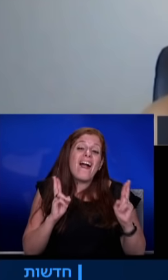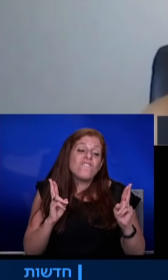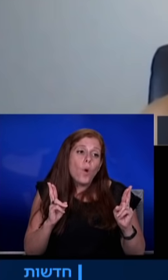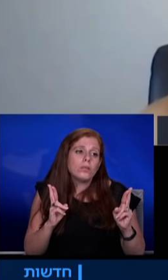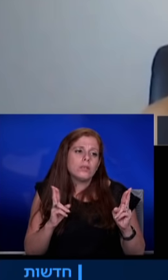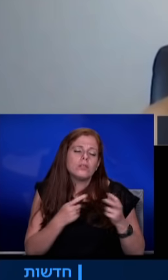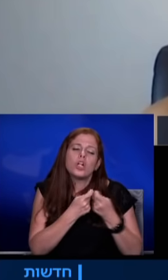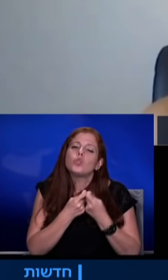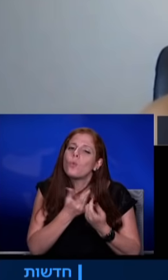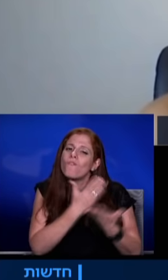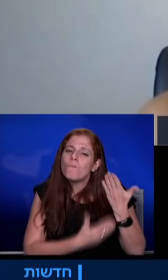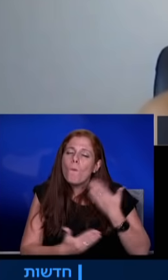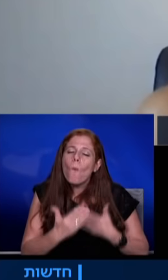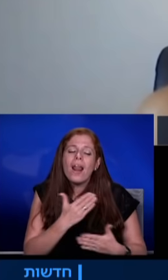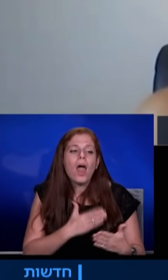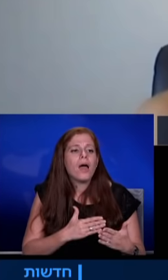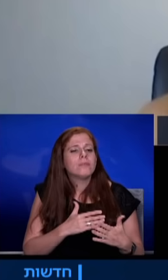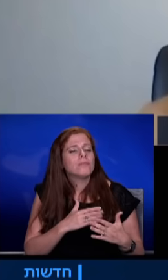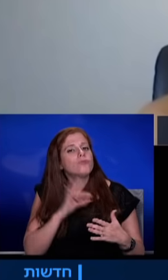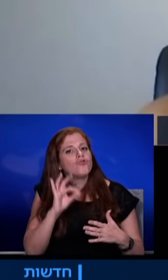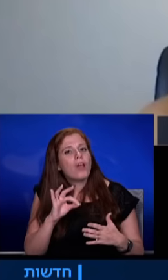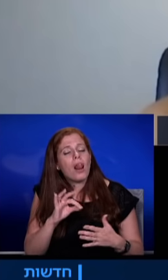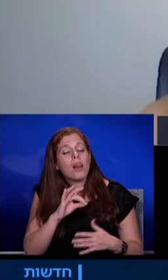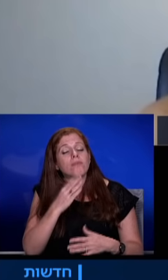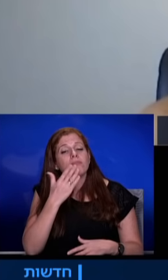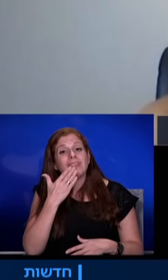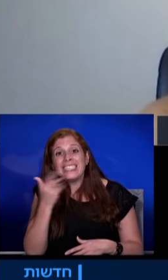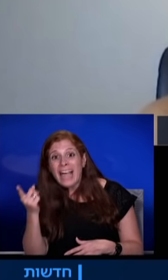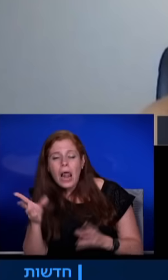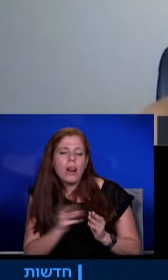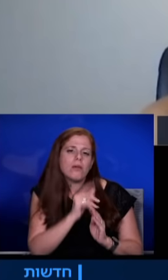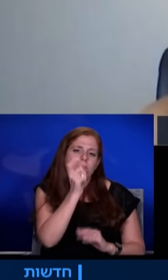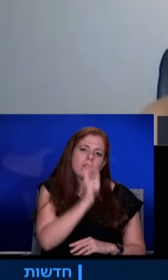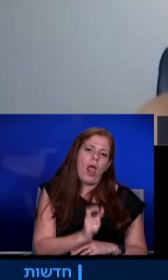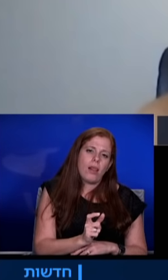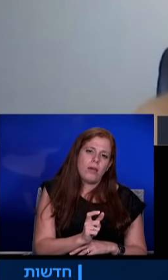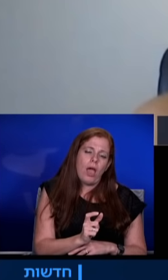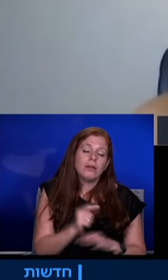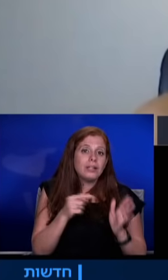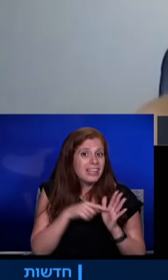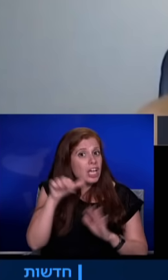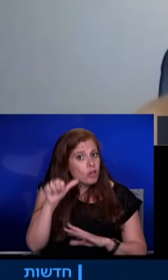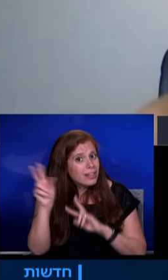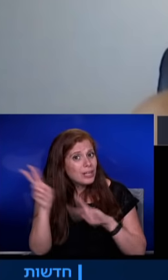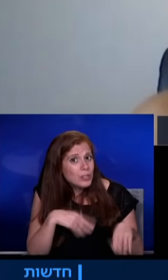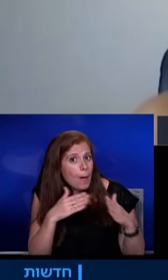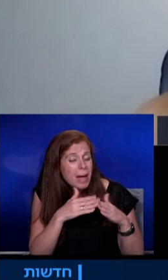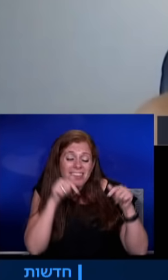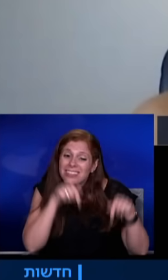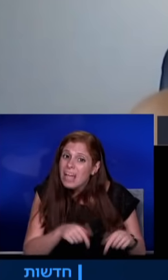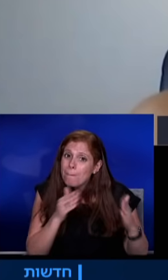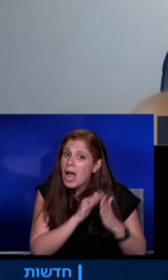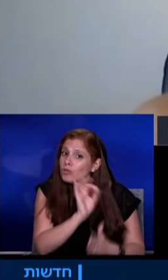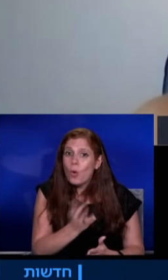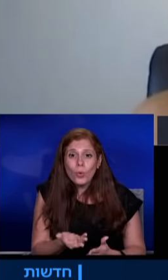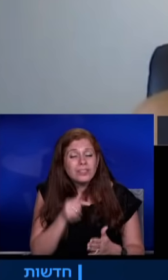לשיתוף פעולה מלא של הרשויות בישראל עם הרשויות באיטליה, כדי שאיתן יחזור הביתה, כי זה הביתה שלו, זה